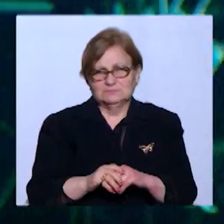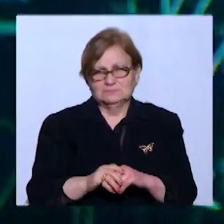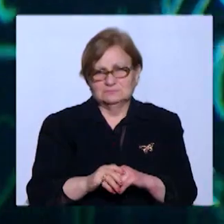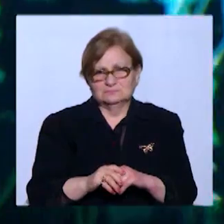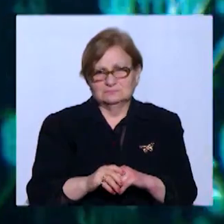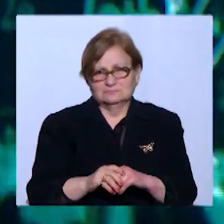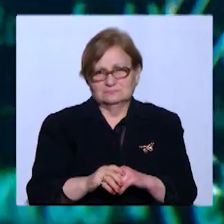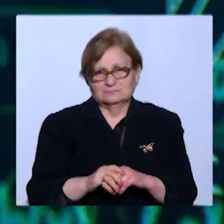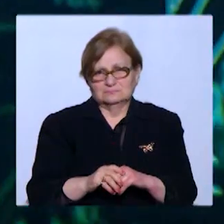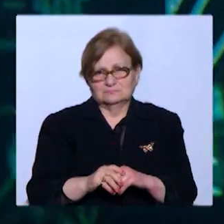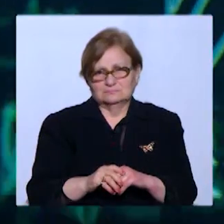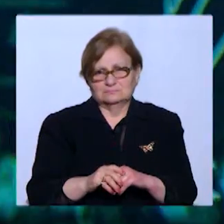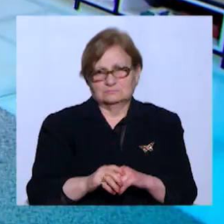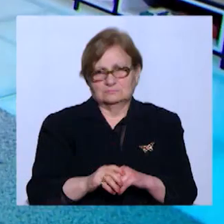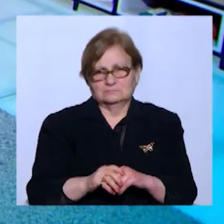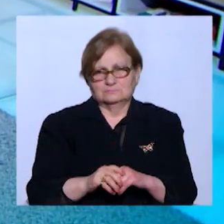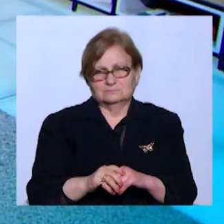ოი, კი ნაღამ